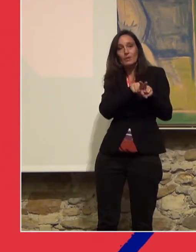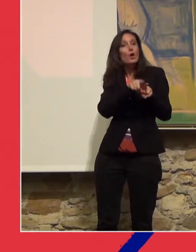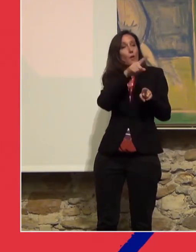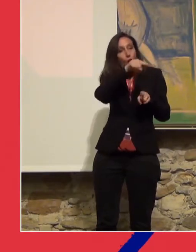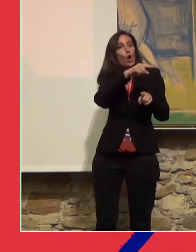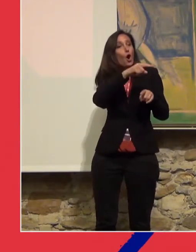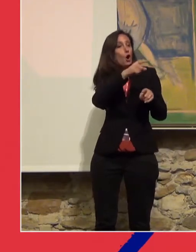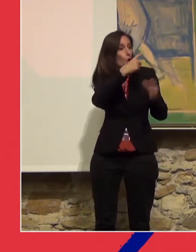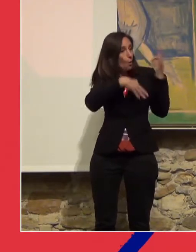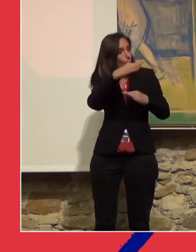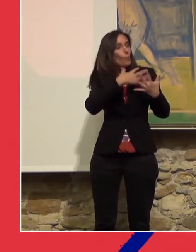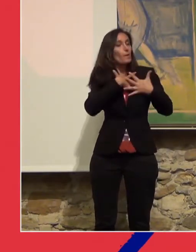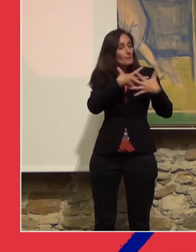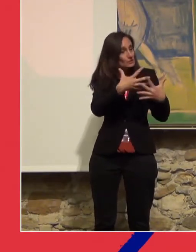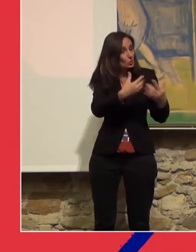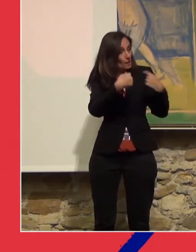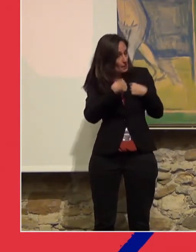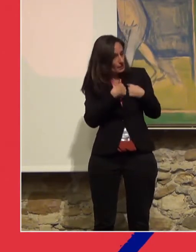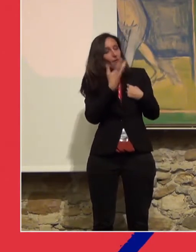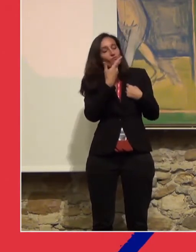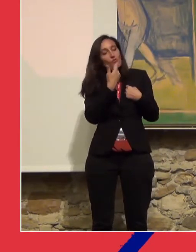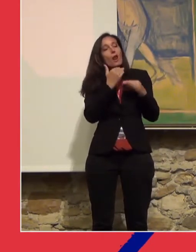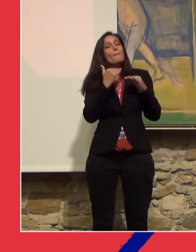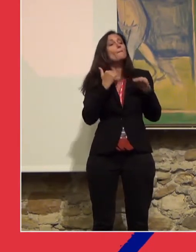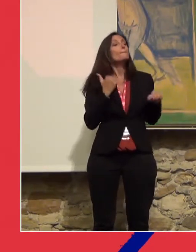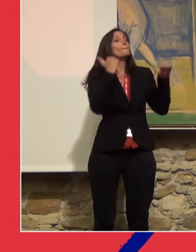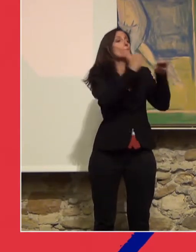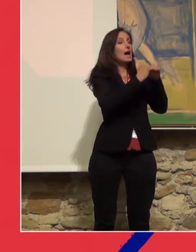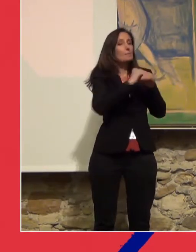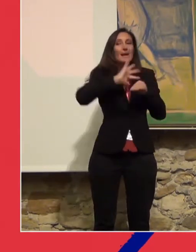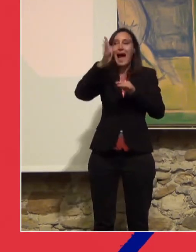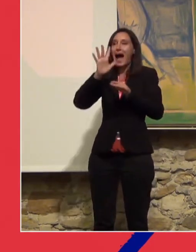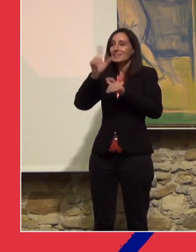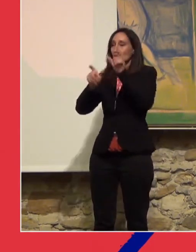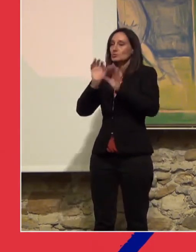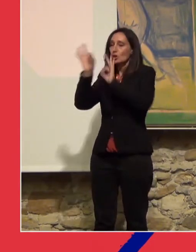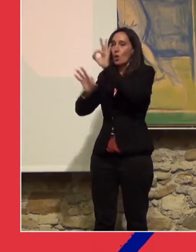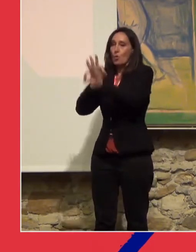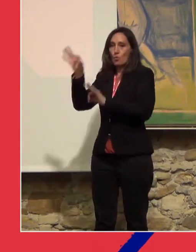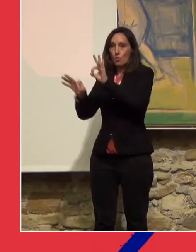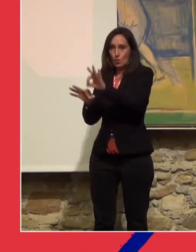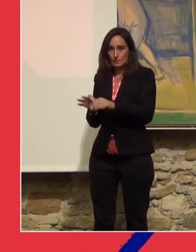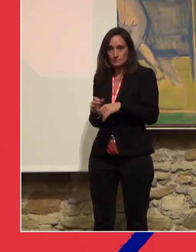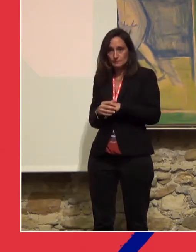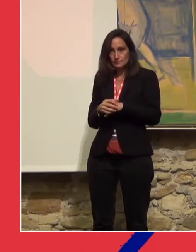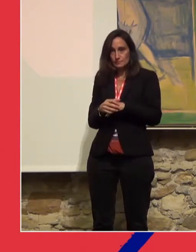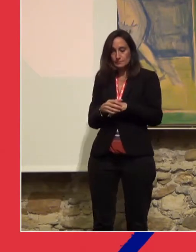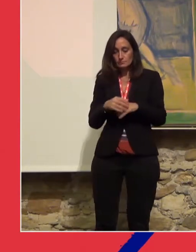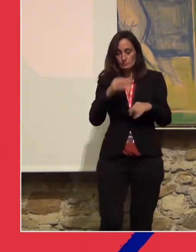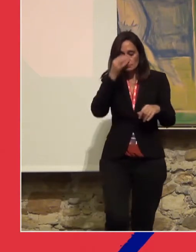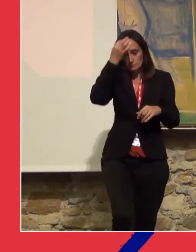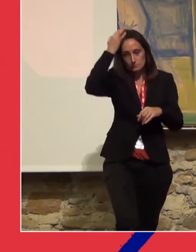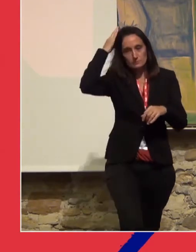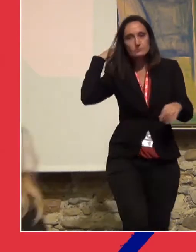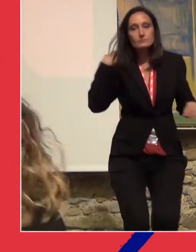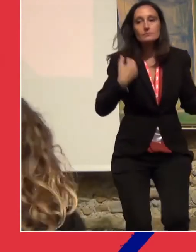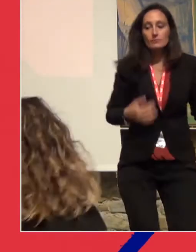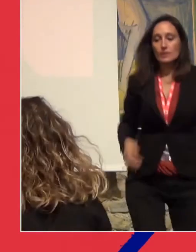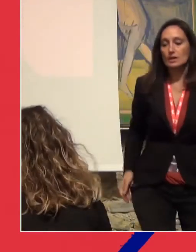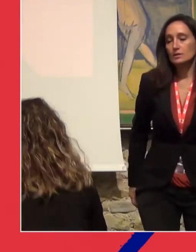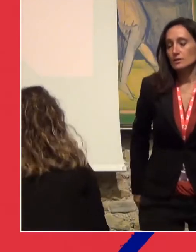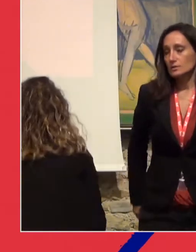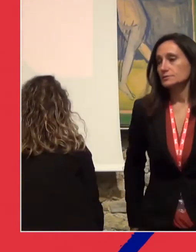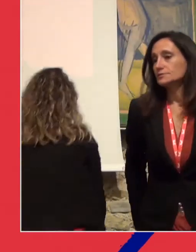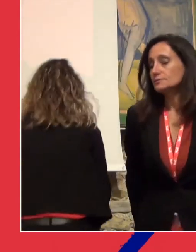me. A febbraio, quando il virus ufficialmente arrivò in Italia, la scienza, lo sappiamo, era già